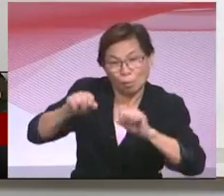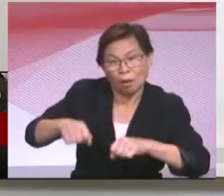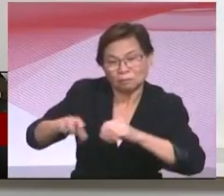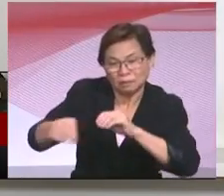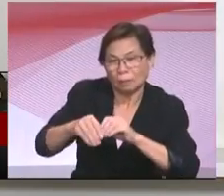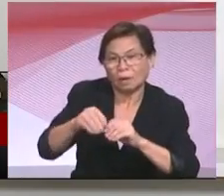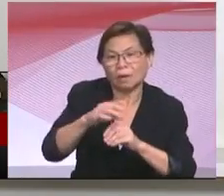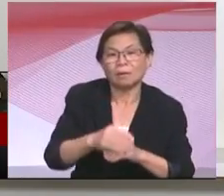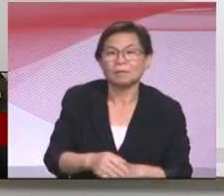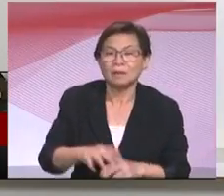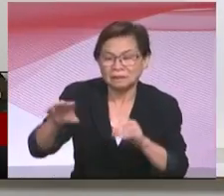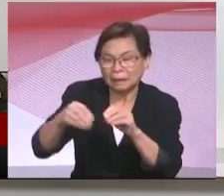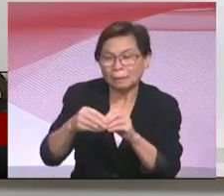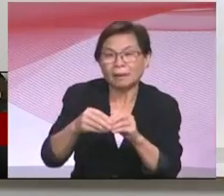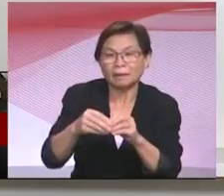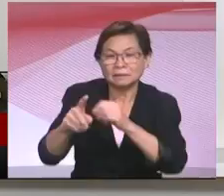menambahkan dividen